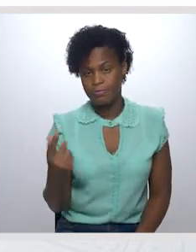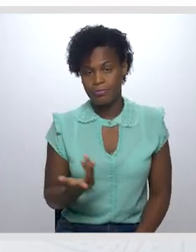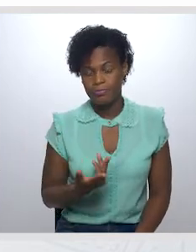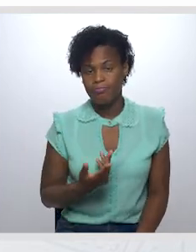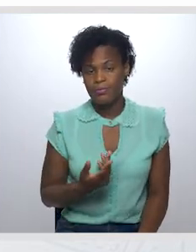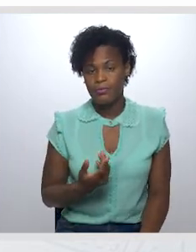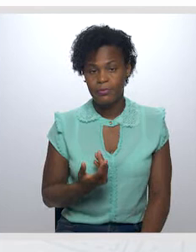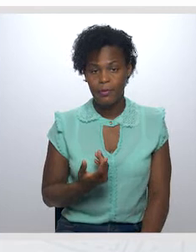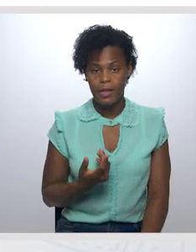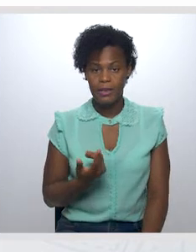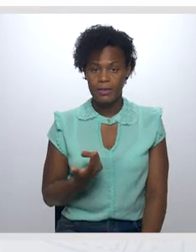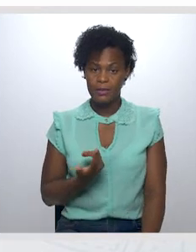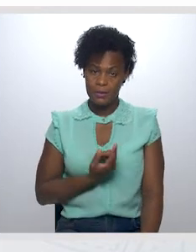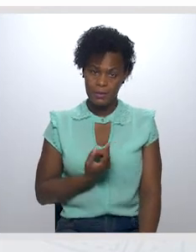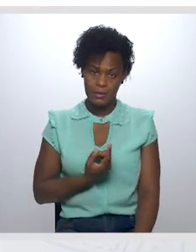Maintenant,